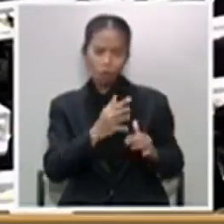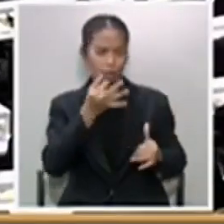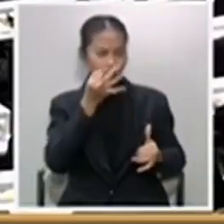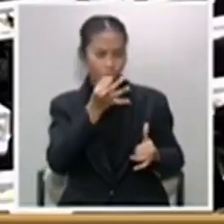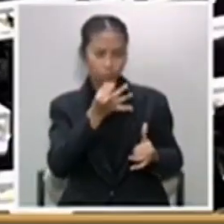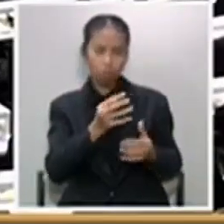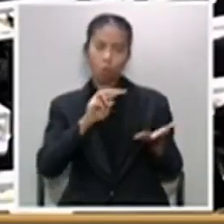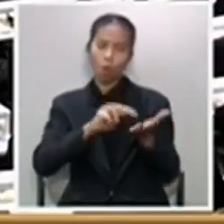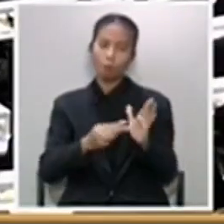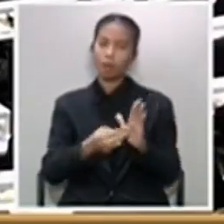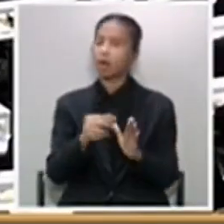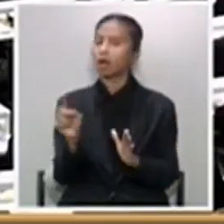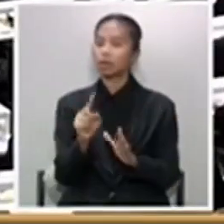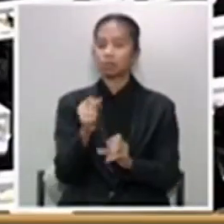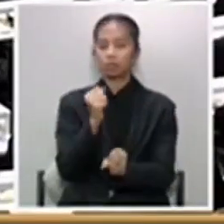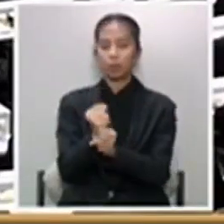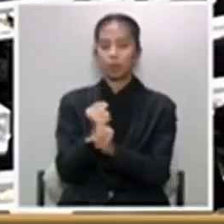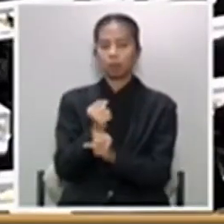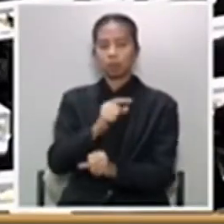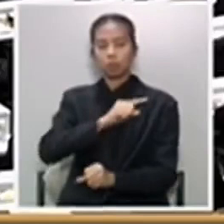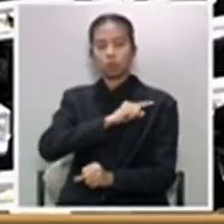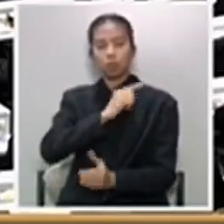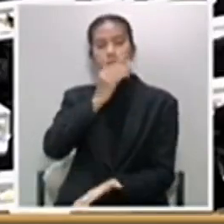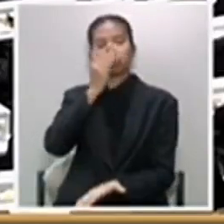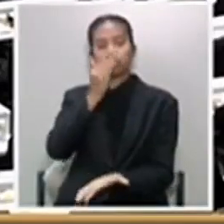หยุดปฏิบัติหน้าที่ทันทีครับ